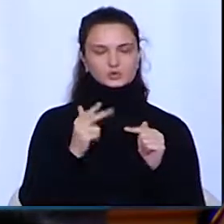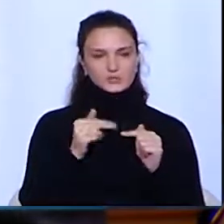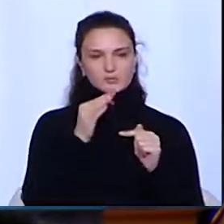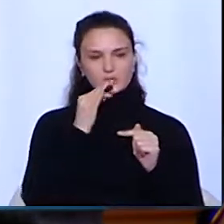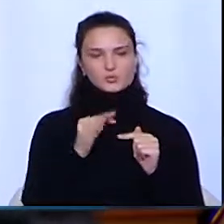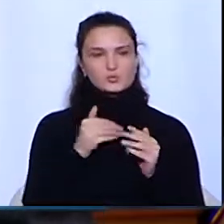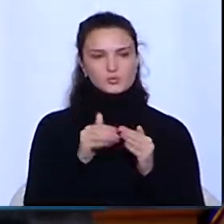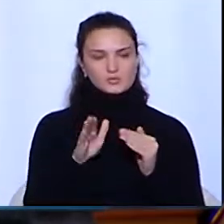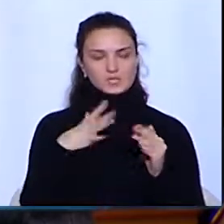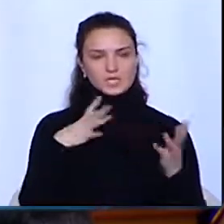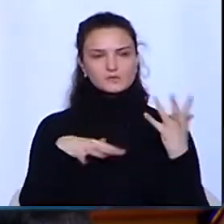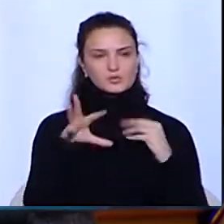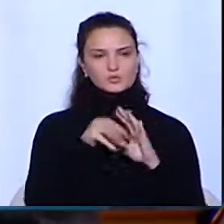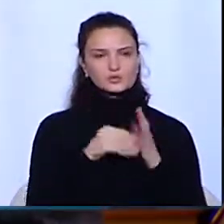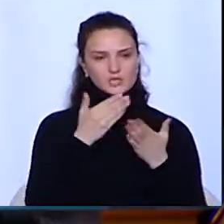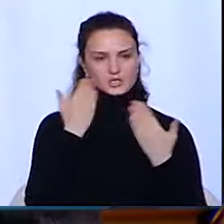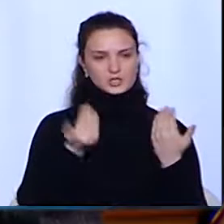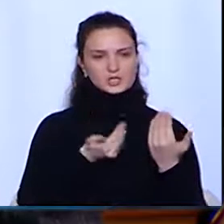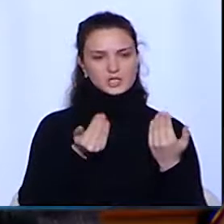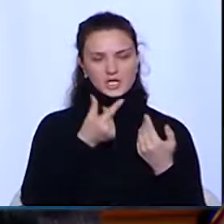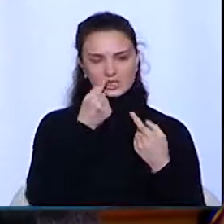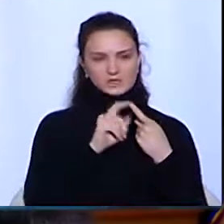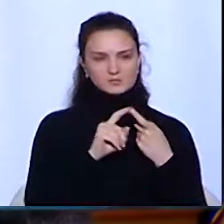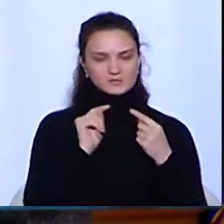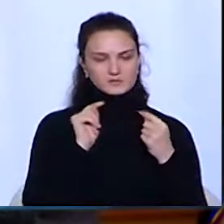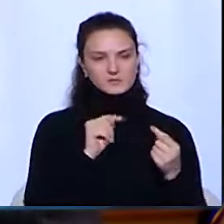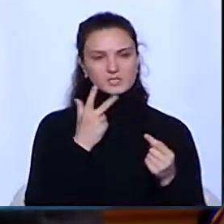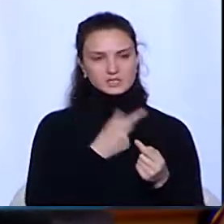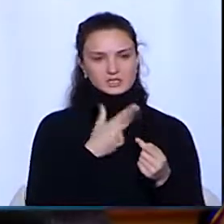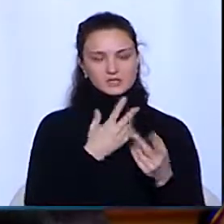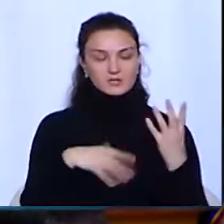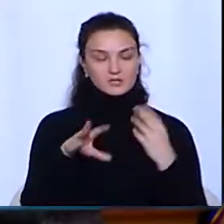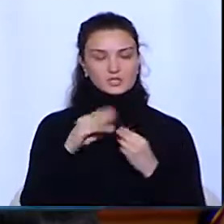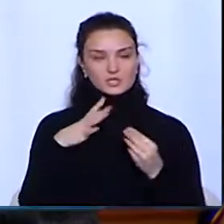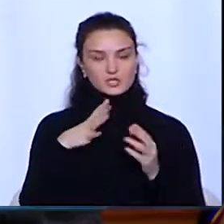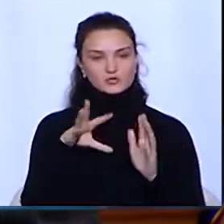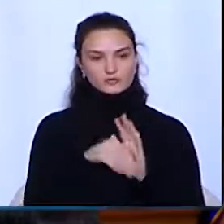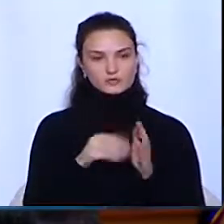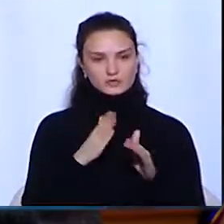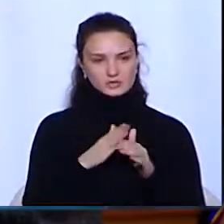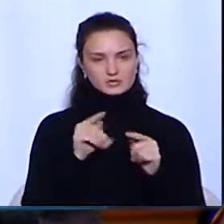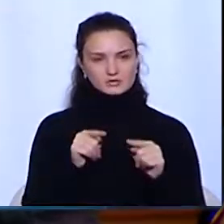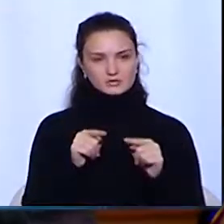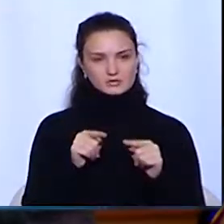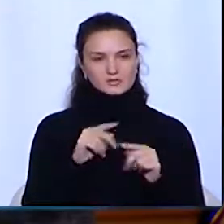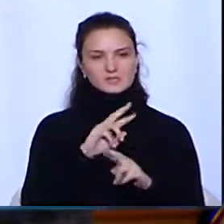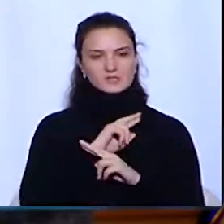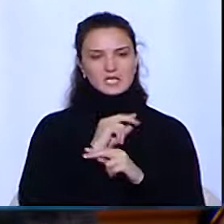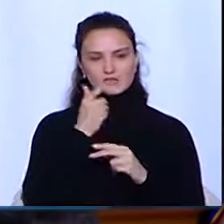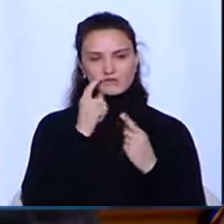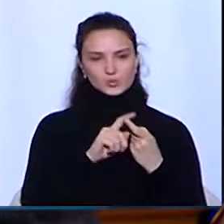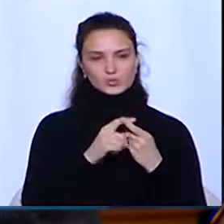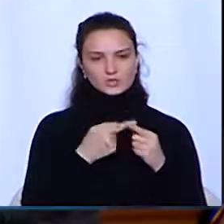პასუხი უარყოფითი. საქართველოში არ შემოდის ცოცხალი გრიპის ვაქცინა. ყველა ვაქცინა, რომელიც საქართველოში, ეს არის ინაქტივირებული მკვდარი